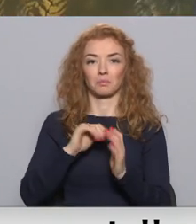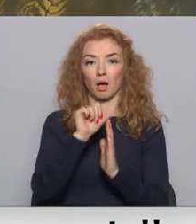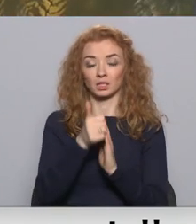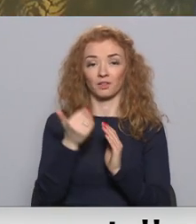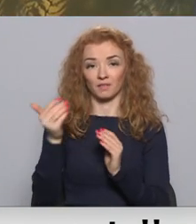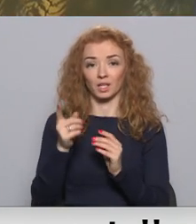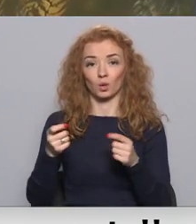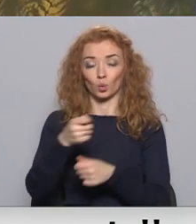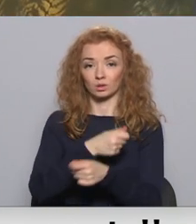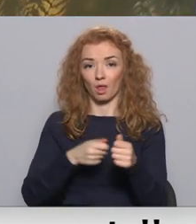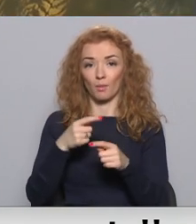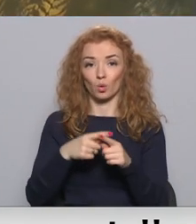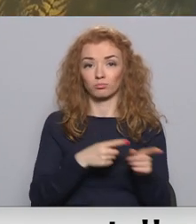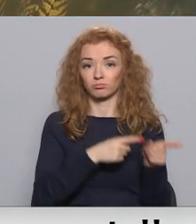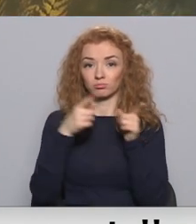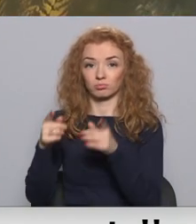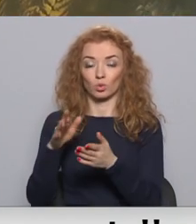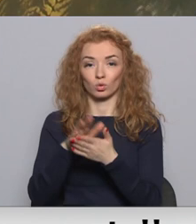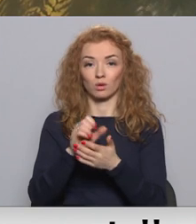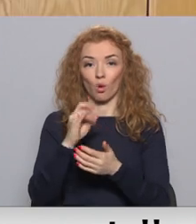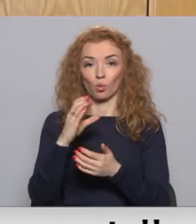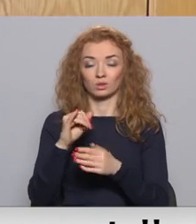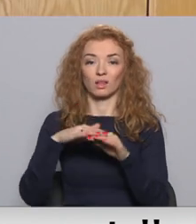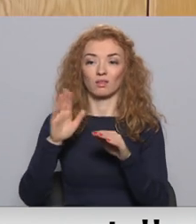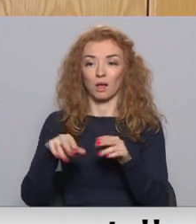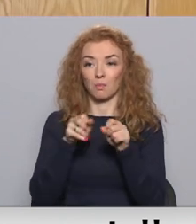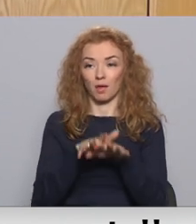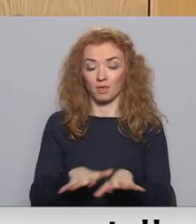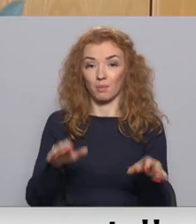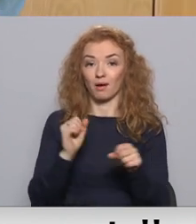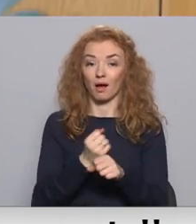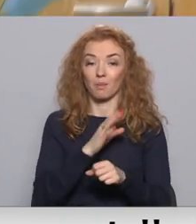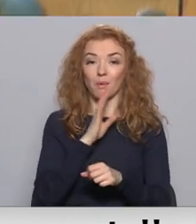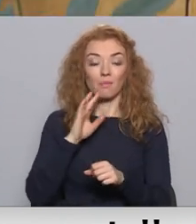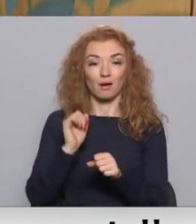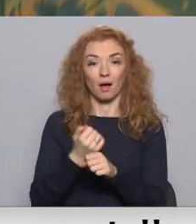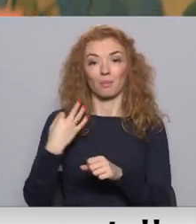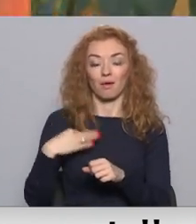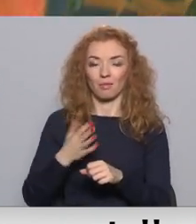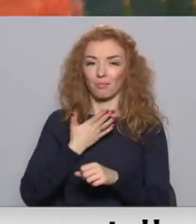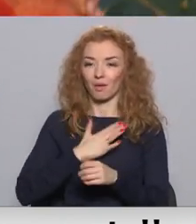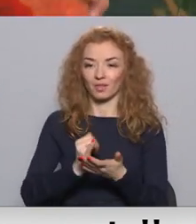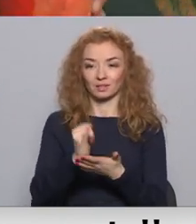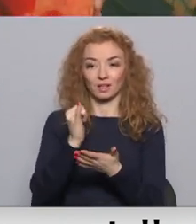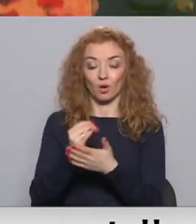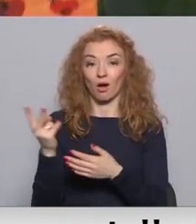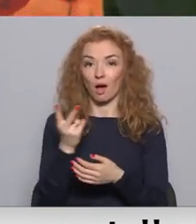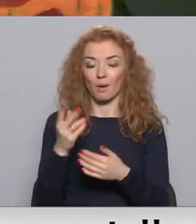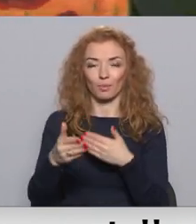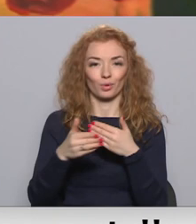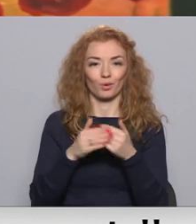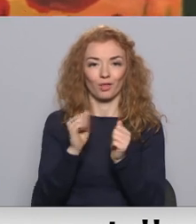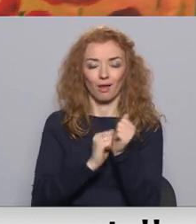uzņēmēji un uz audzi pārcausies vien līdz ar pandēmijas sākumu. Gan mammai, gan meitai patīk ceļot, un abām tuva arī daba